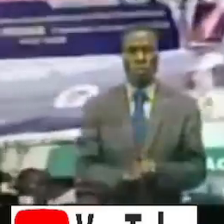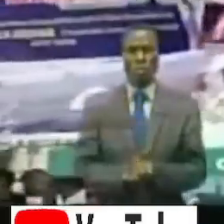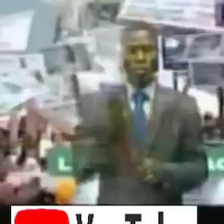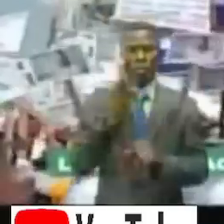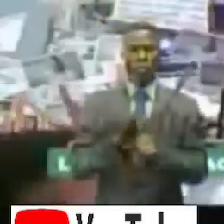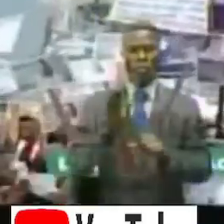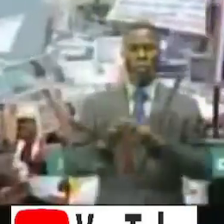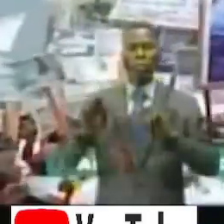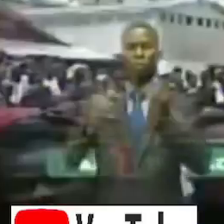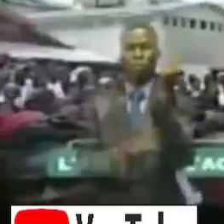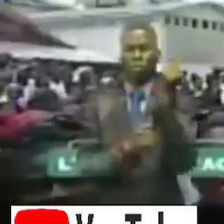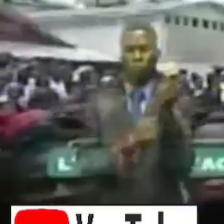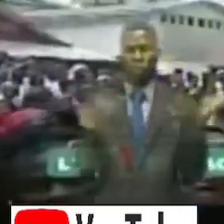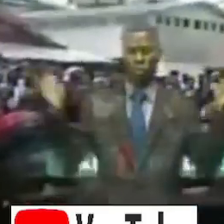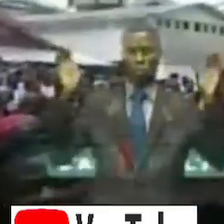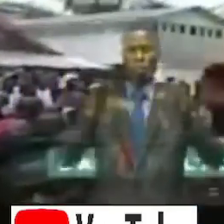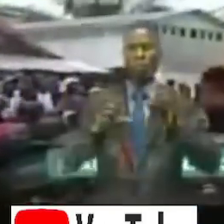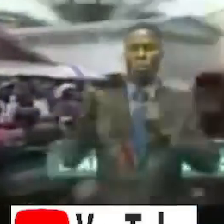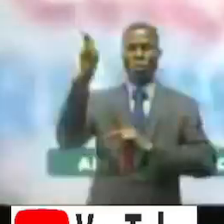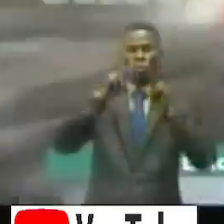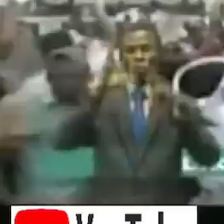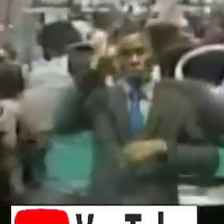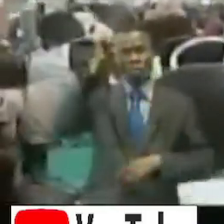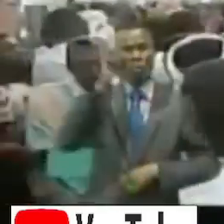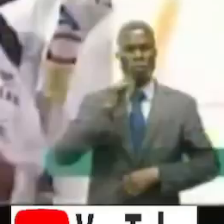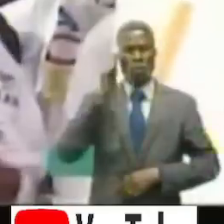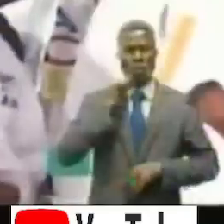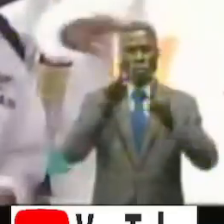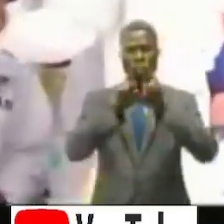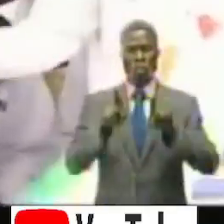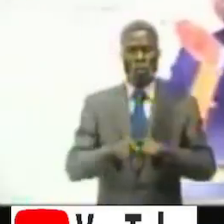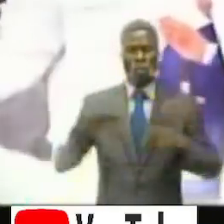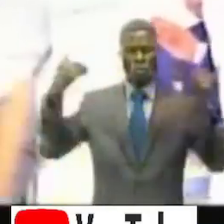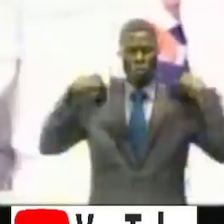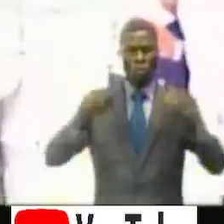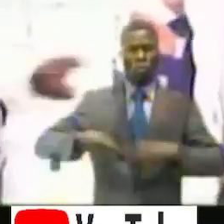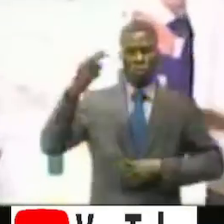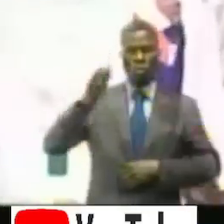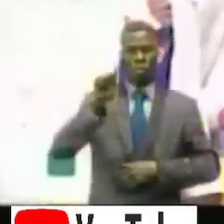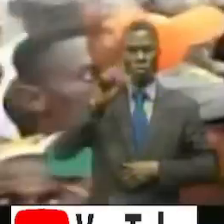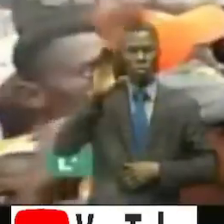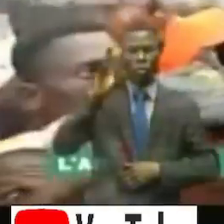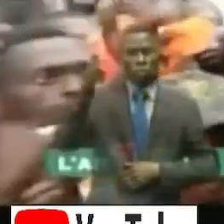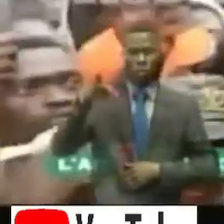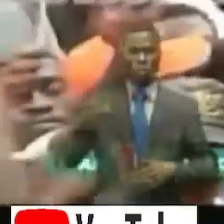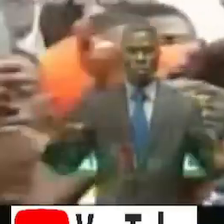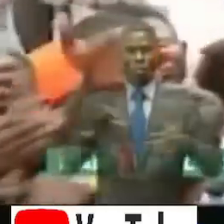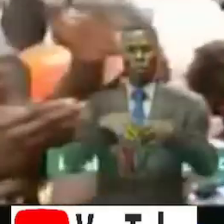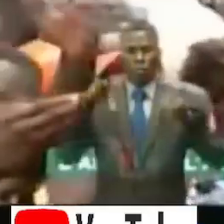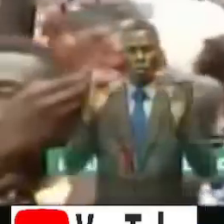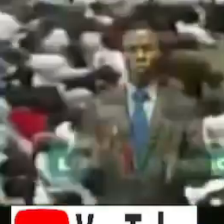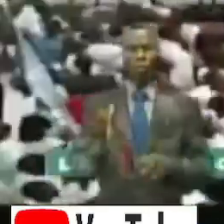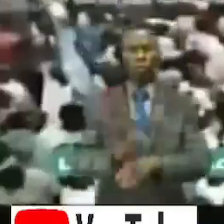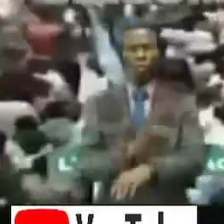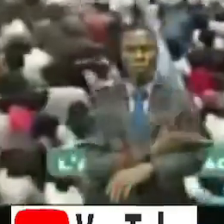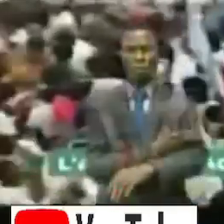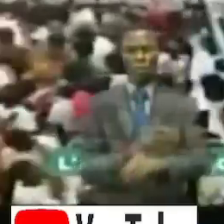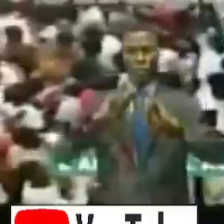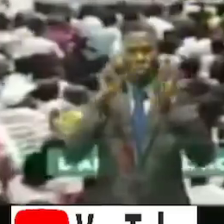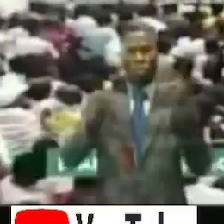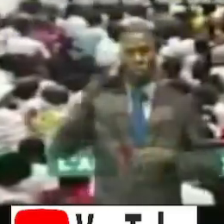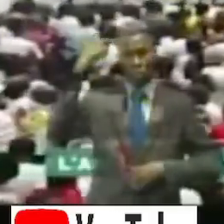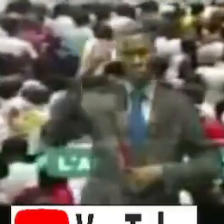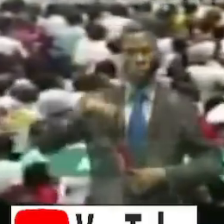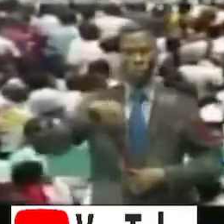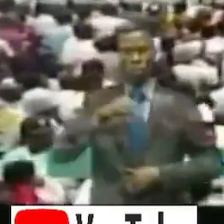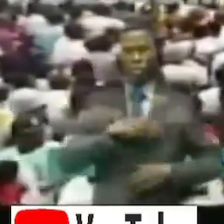plusieurs milliers de militantes et militants, ainsi que des hauts cadres de l'ACP, Alliance des Congolais Progressistes, parti politique,